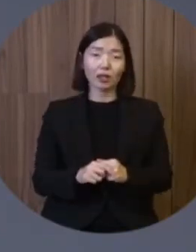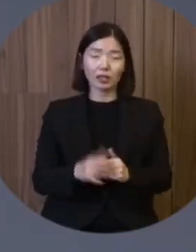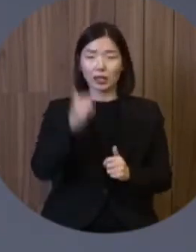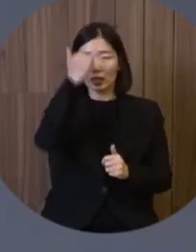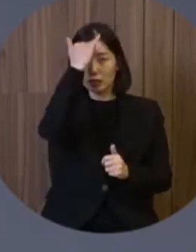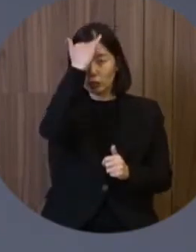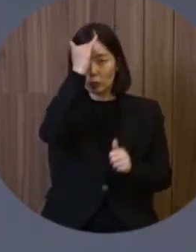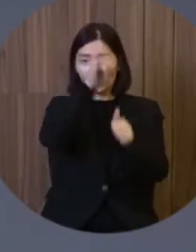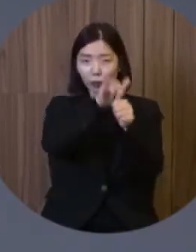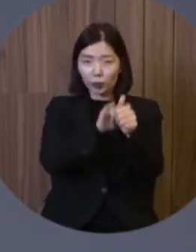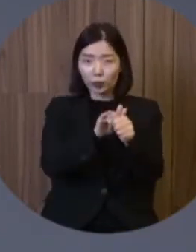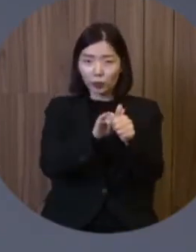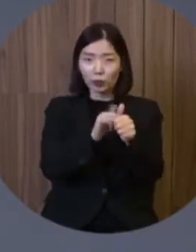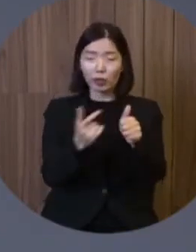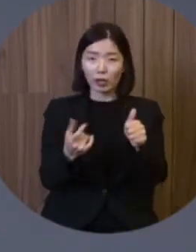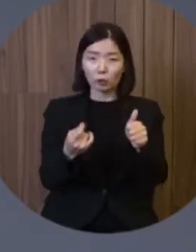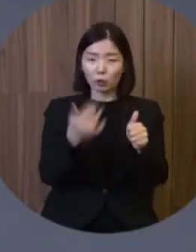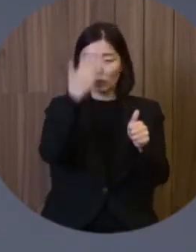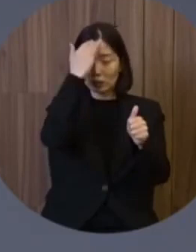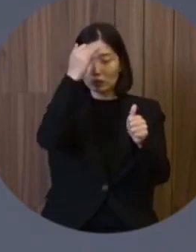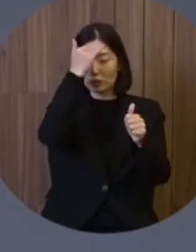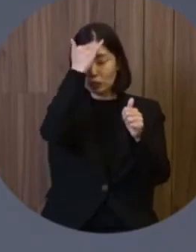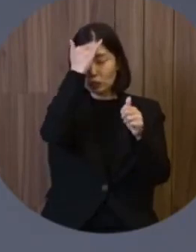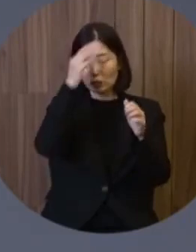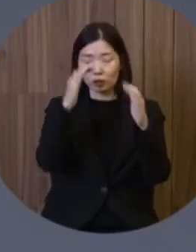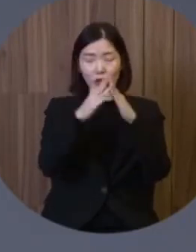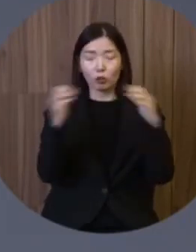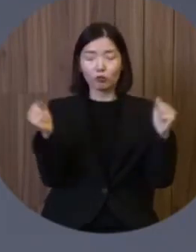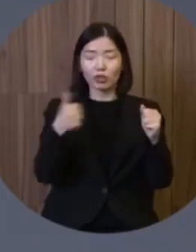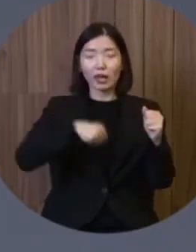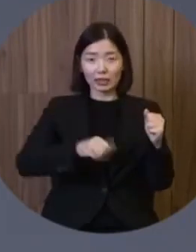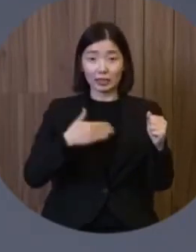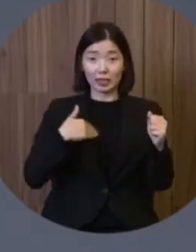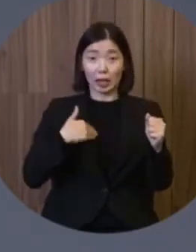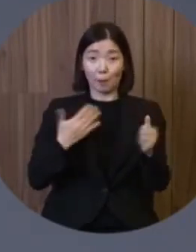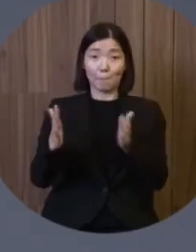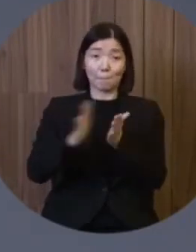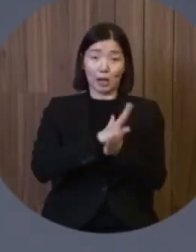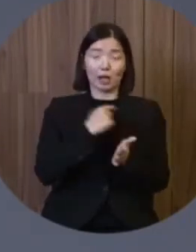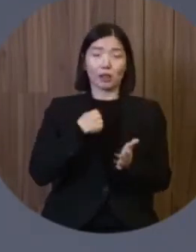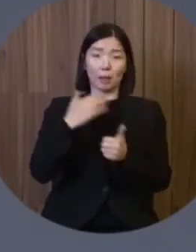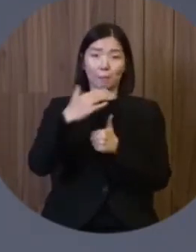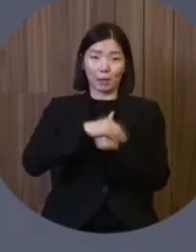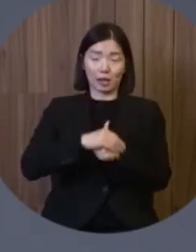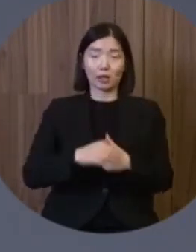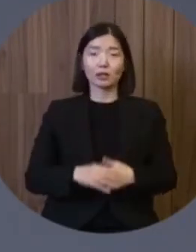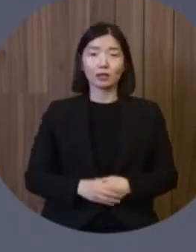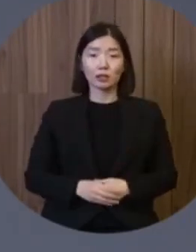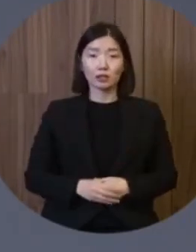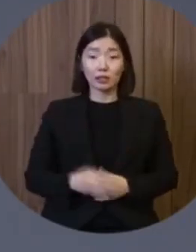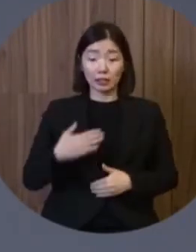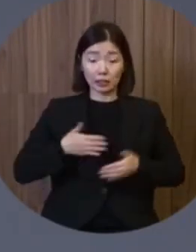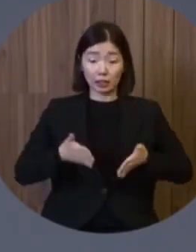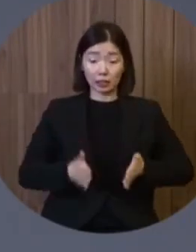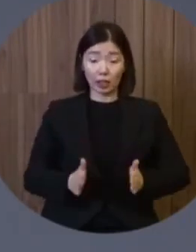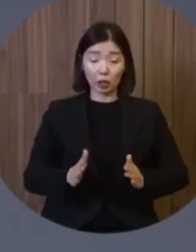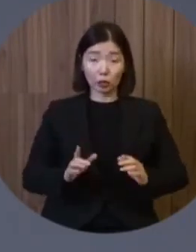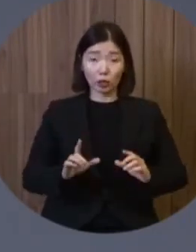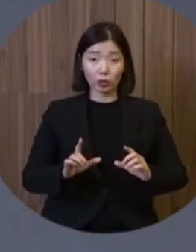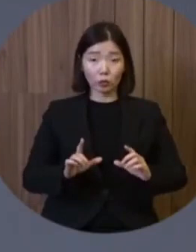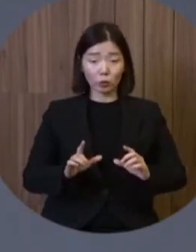의로움, 전북의 아들 홍영표가 이어가겠습니다. 제 고향을